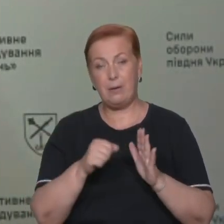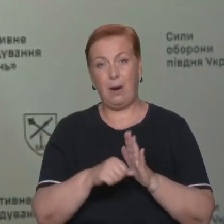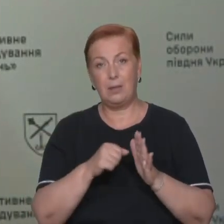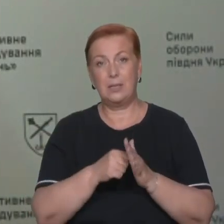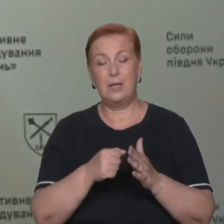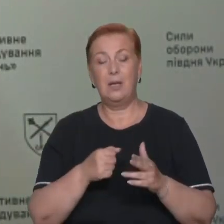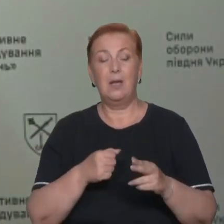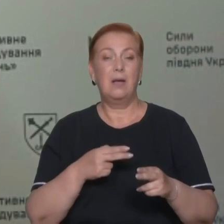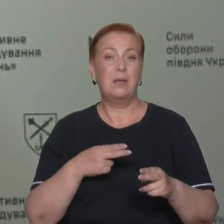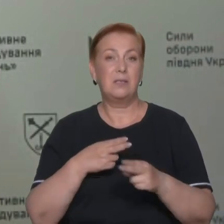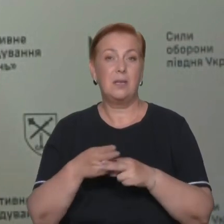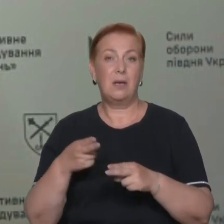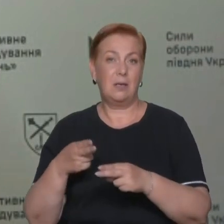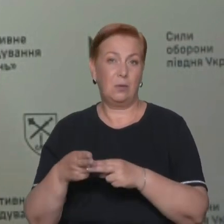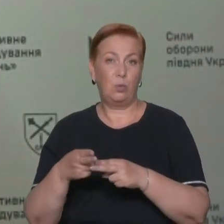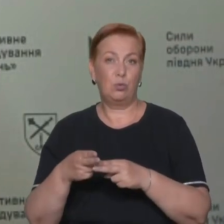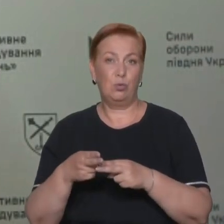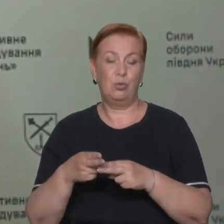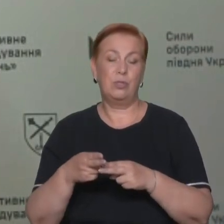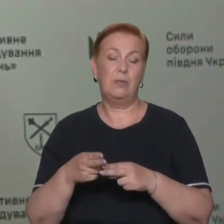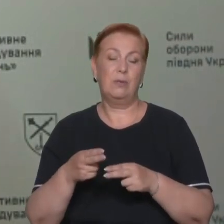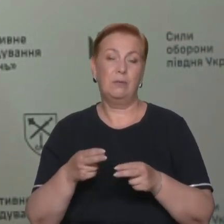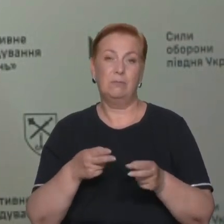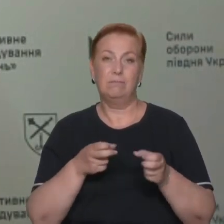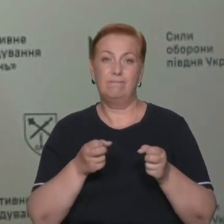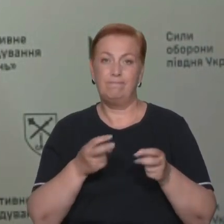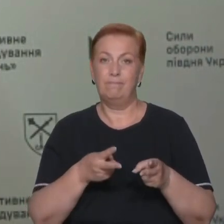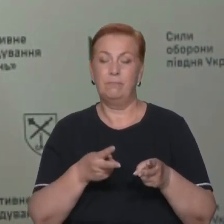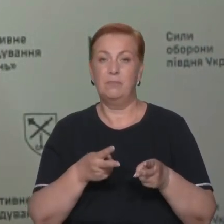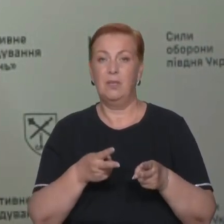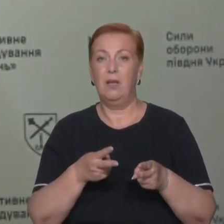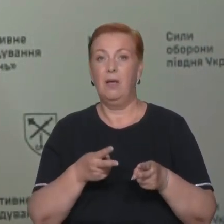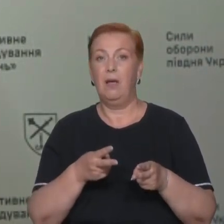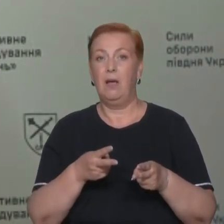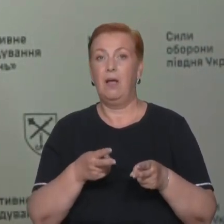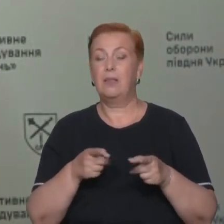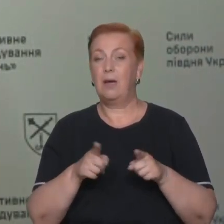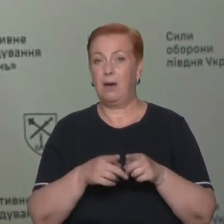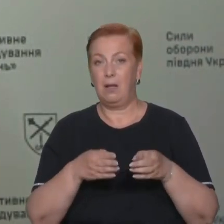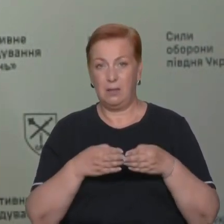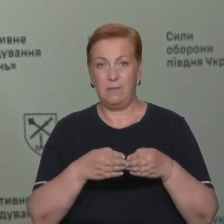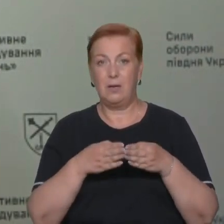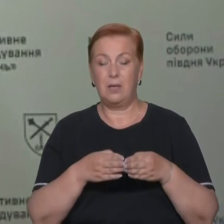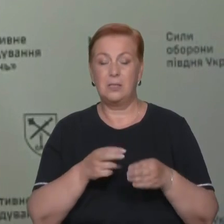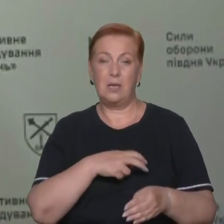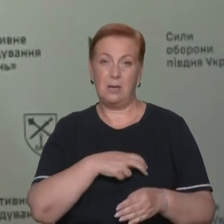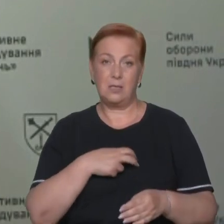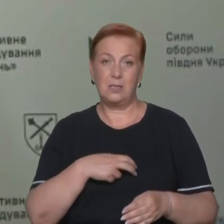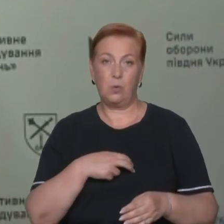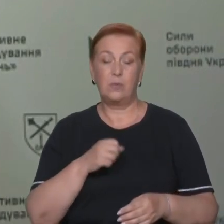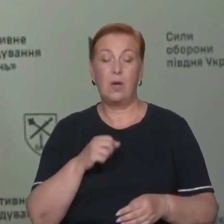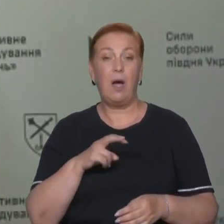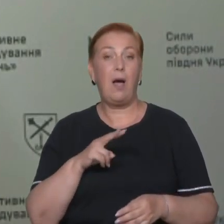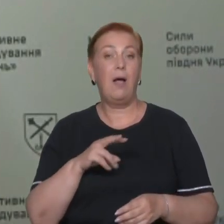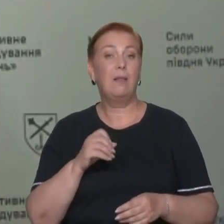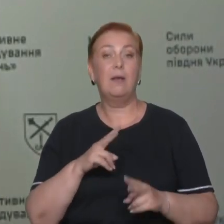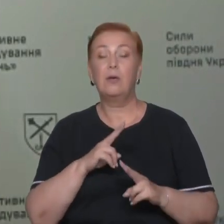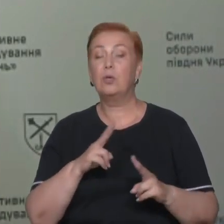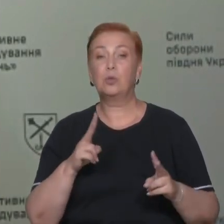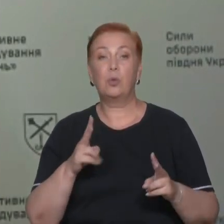будь-якому цивільному судну. Тому така навігація дійсно є ризикованою, але хто ж не ризикує, той не